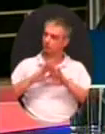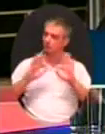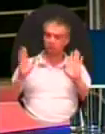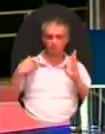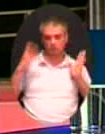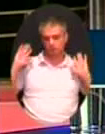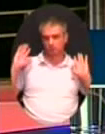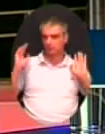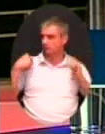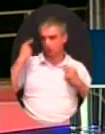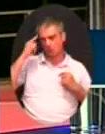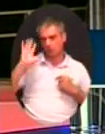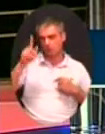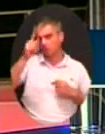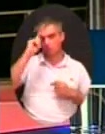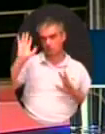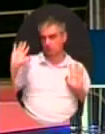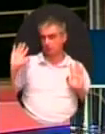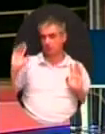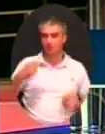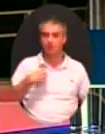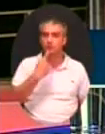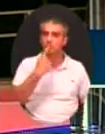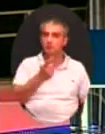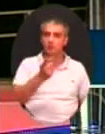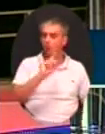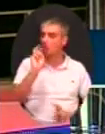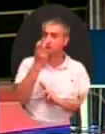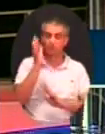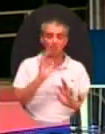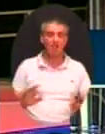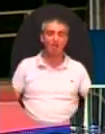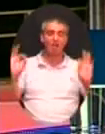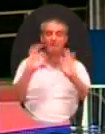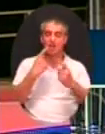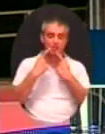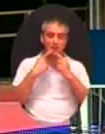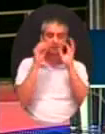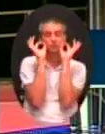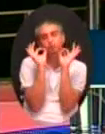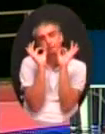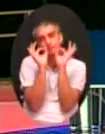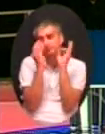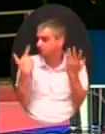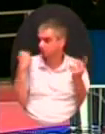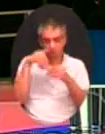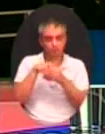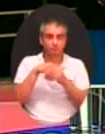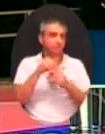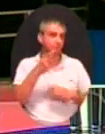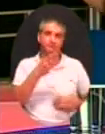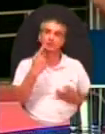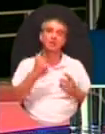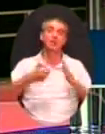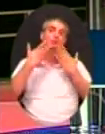שיש שם, וגם לנו אין מושג. אני רוצה לומר לך, הוא לא הזמין אף אחד מאיתנו לשום דיון, לא. לא היינו באף דיון. אבל ראשי ישיבות